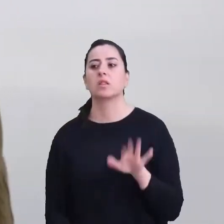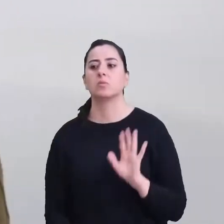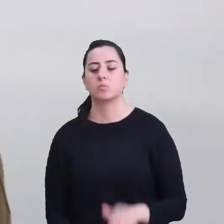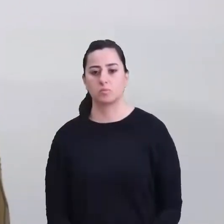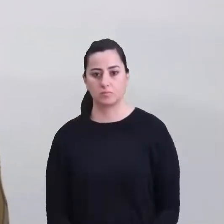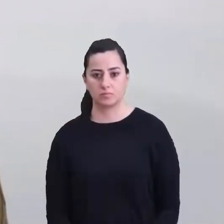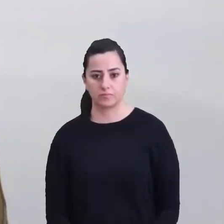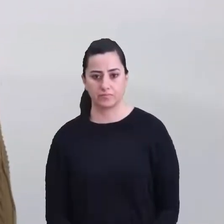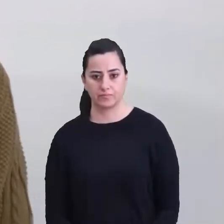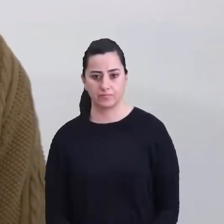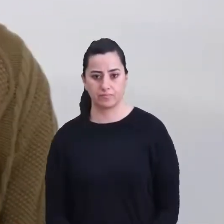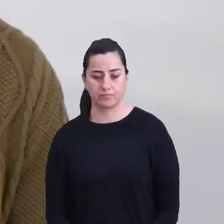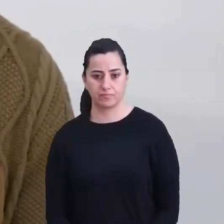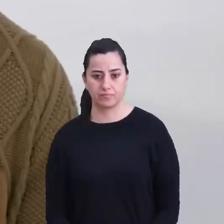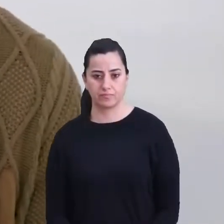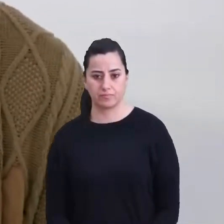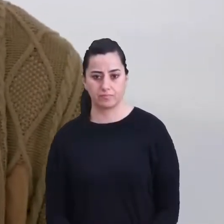gelmeyecek.